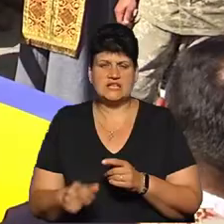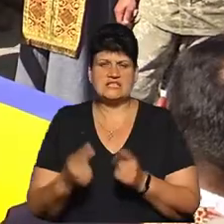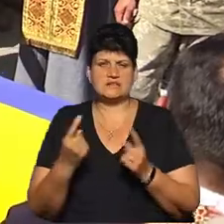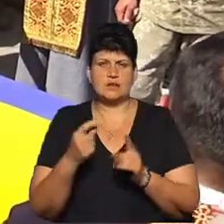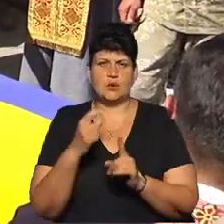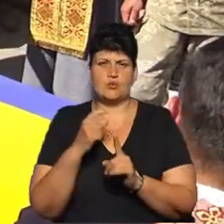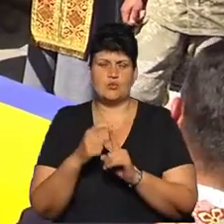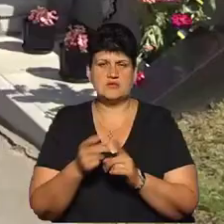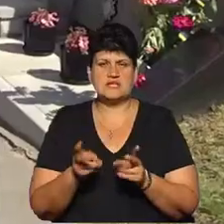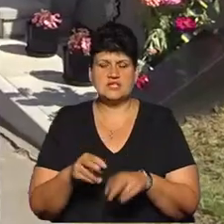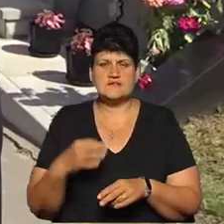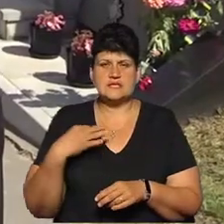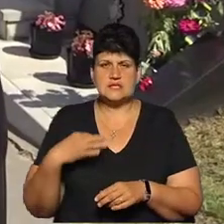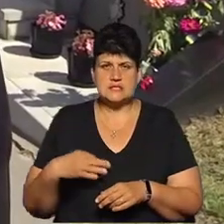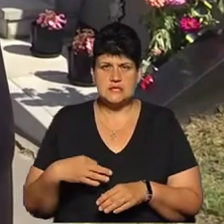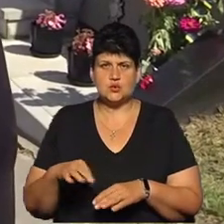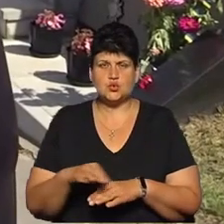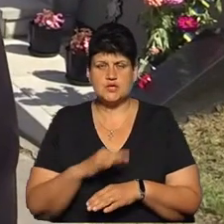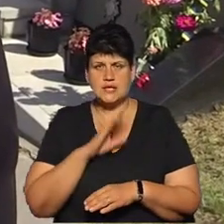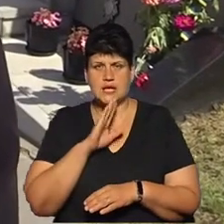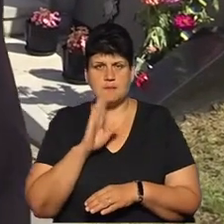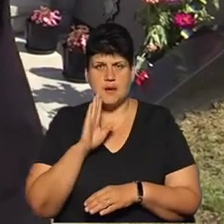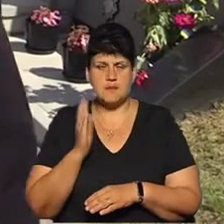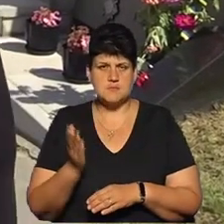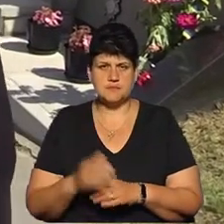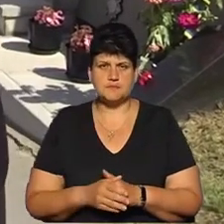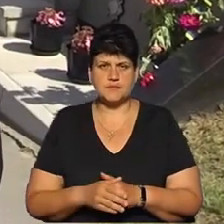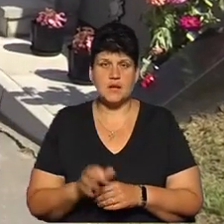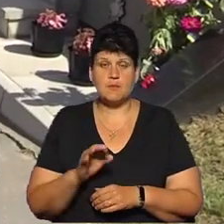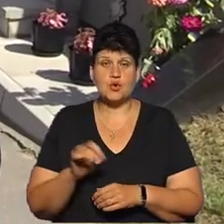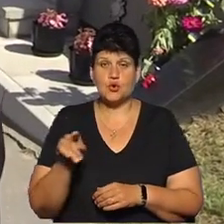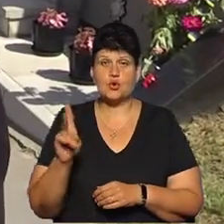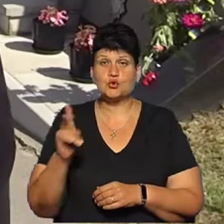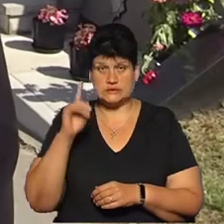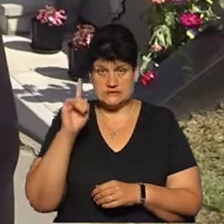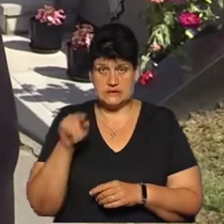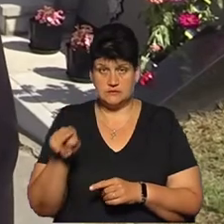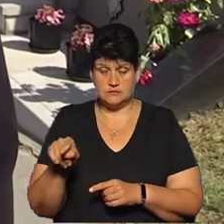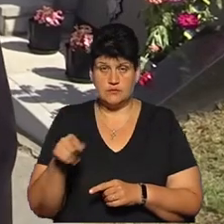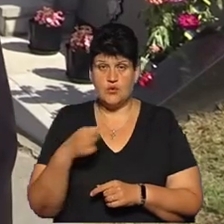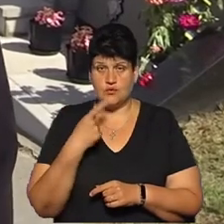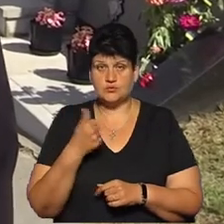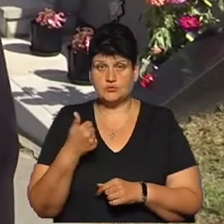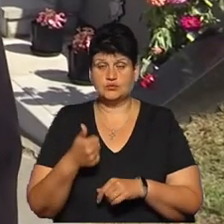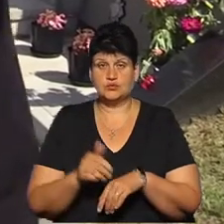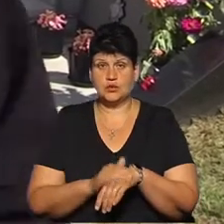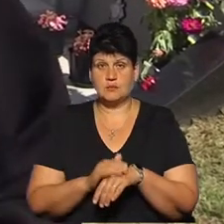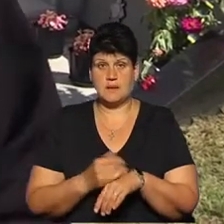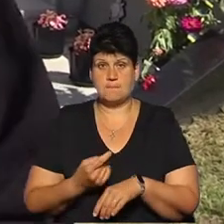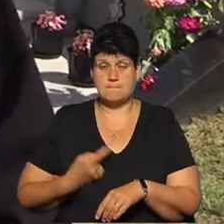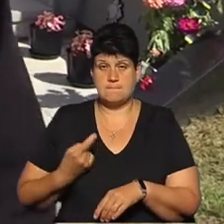син, дружина і мама. Про нього всі, от хто його знали, говорять, що він був дуже добрим майстром. Він був